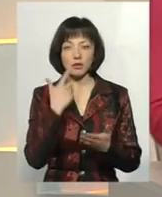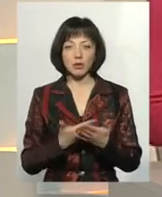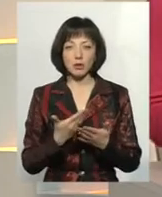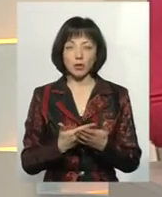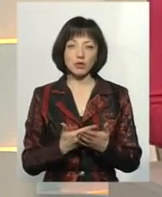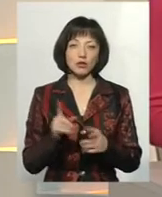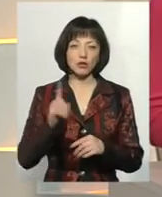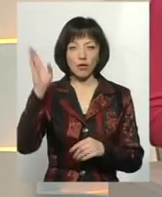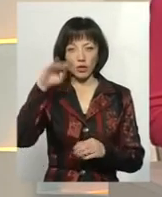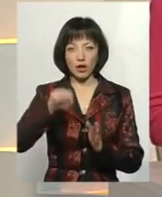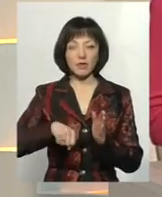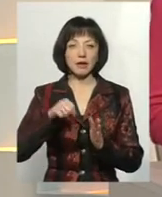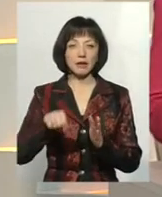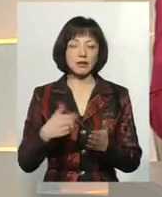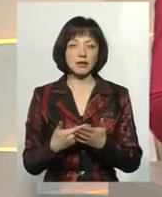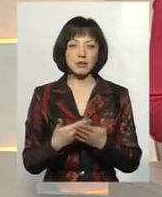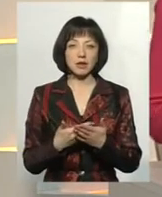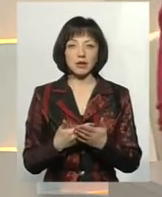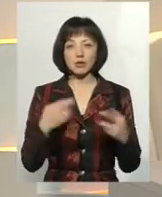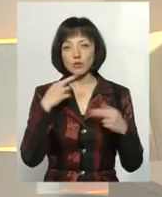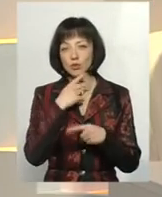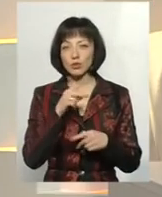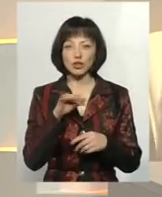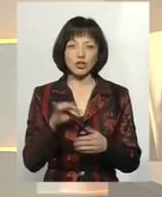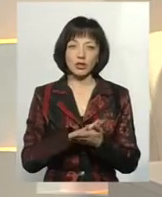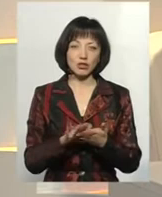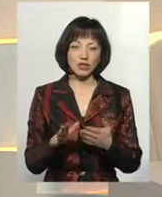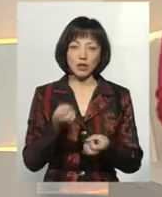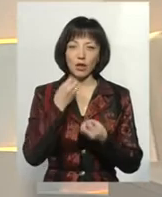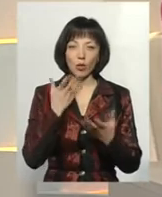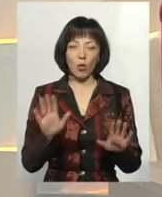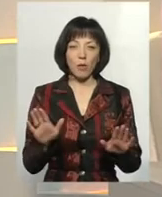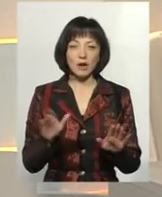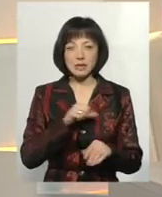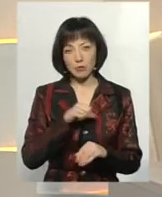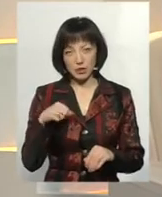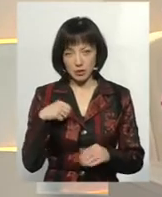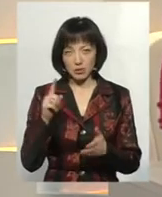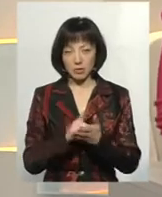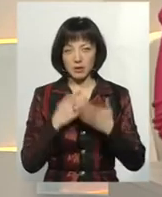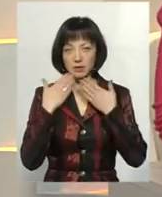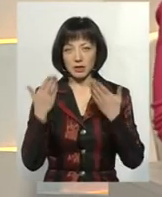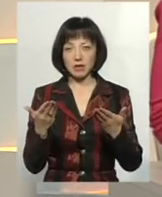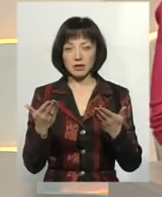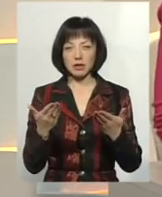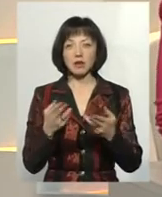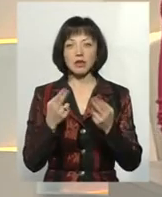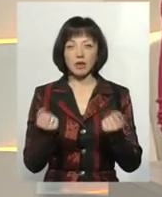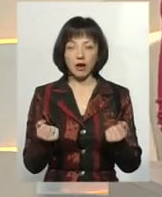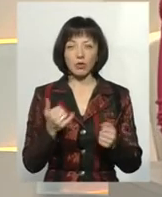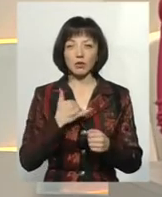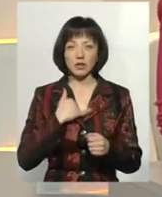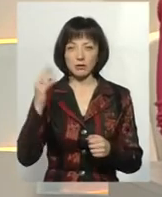вода в краниці там, чи отруєна, чи нечиста, недобра, вони самостійно мають кудись звертатись? Так, у нас,